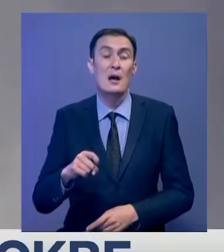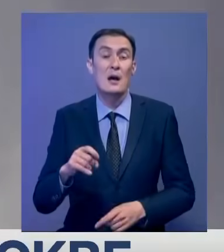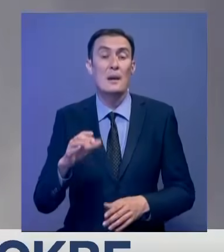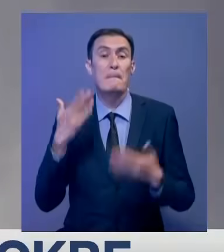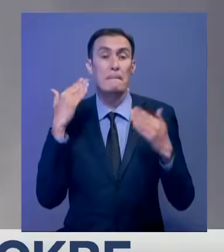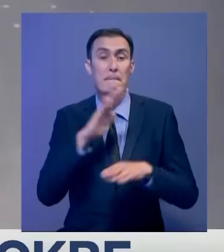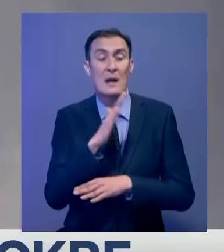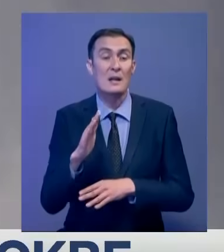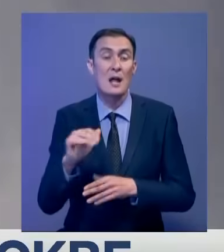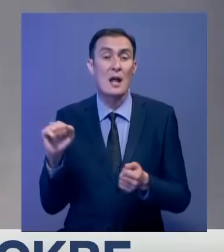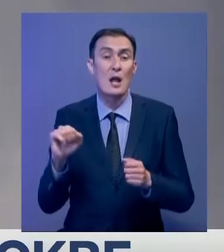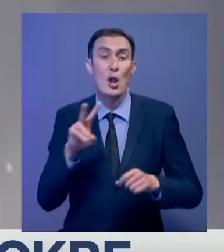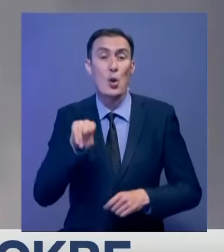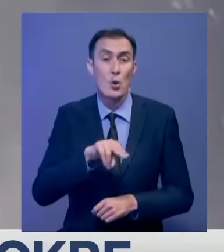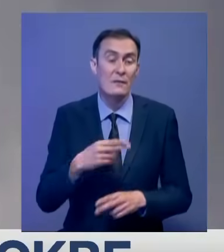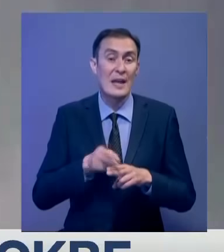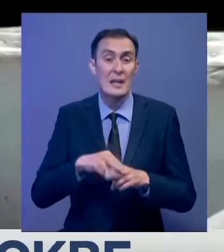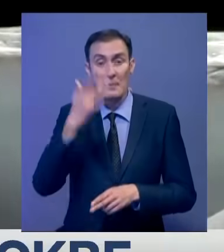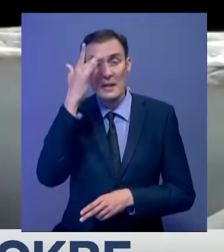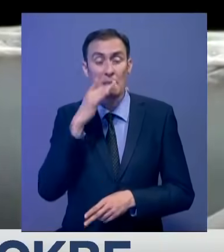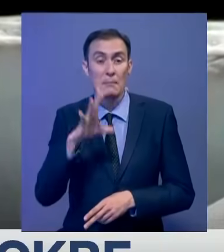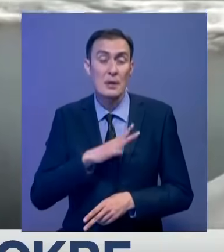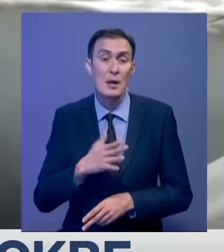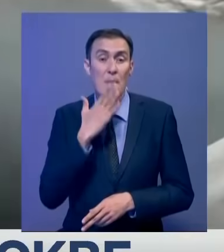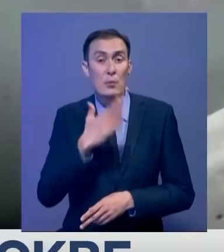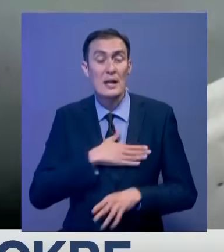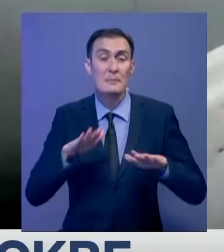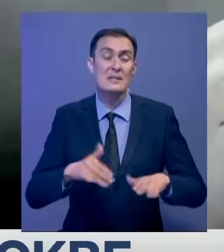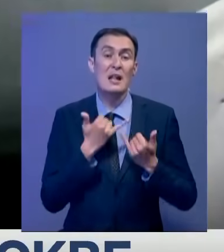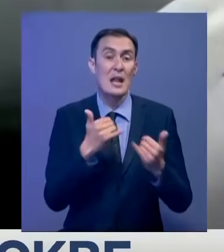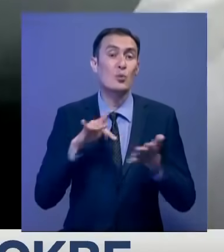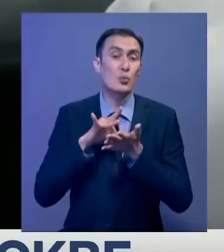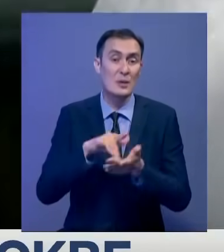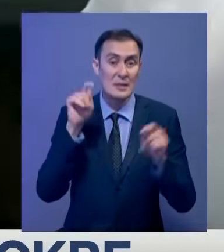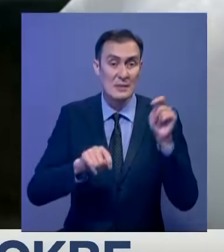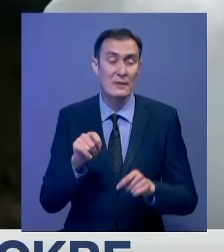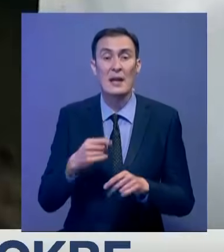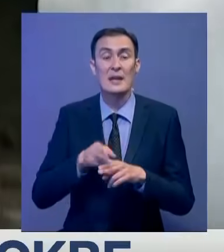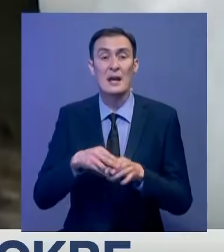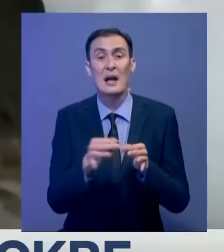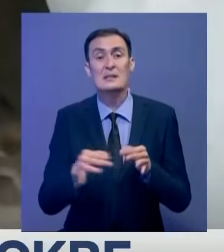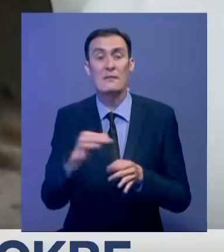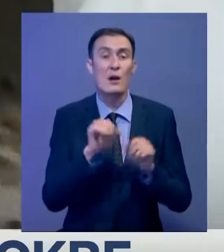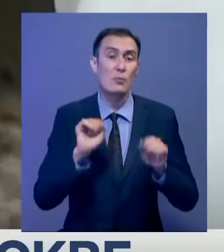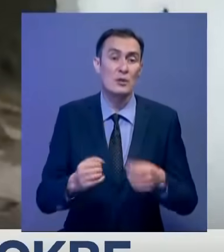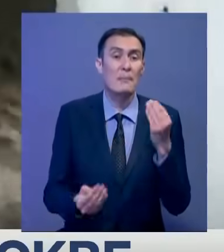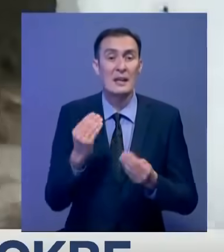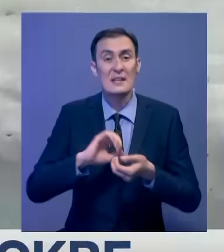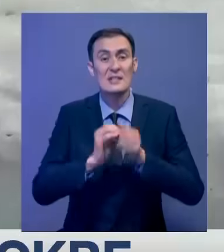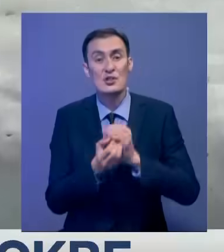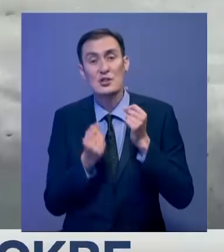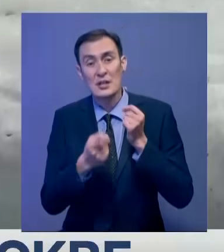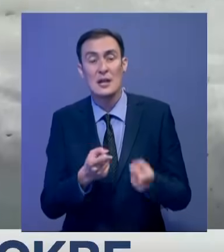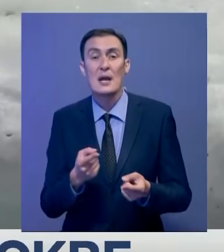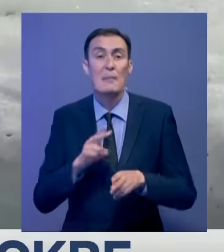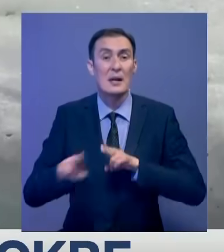Парк вечной мерзлоты Булуус этим летом стал одним из популярных мест для туристов. На ледниковых островках можно поиграть в снежки,